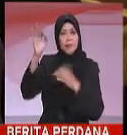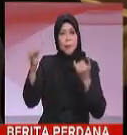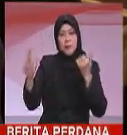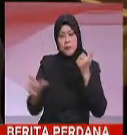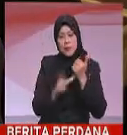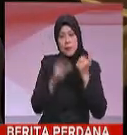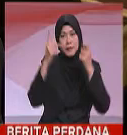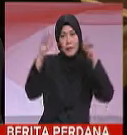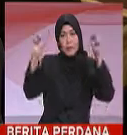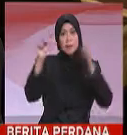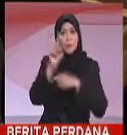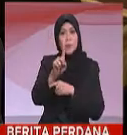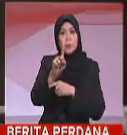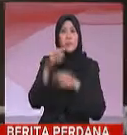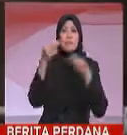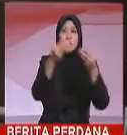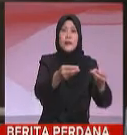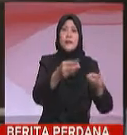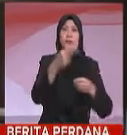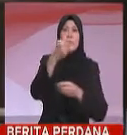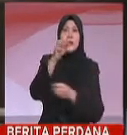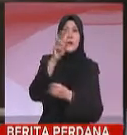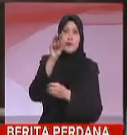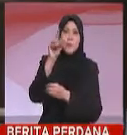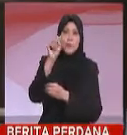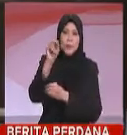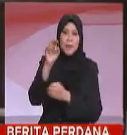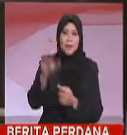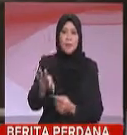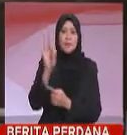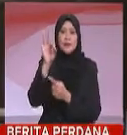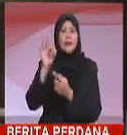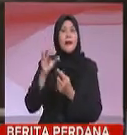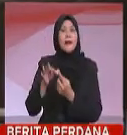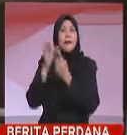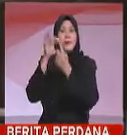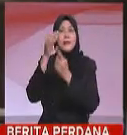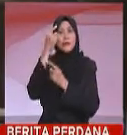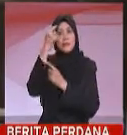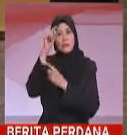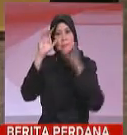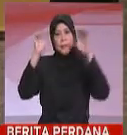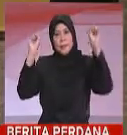Timbalan Presiden 1 diberikan kepada Hishamuddin Abdul Karim yang dipilih khas oleh Presiden.